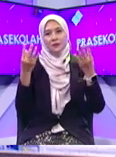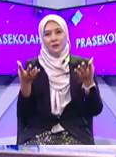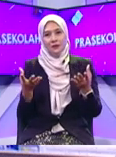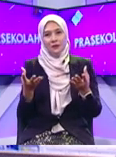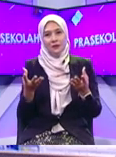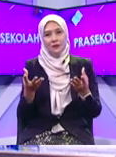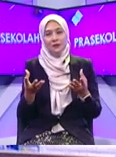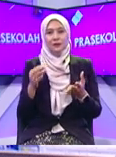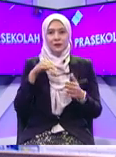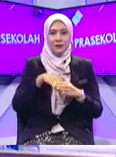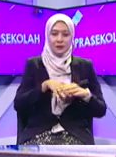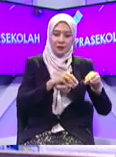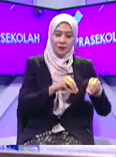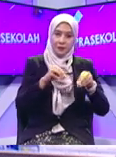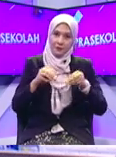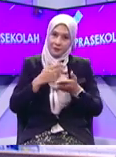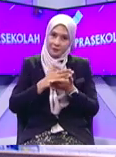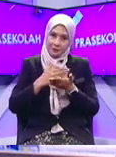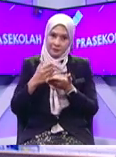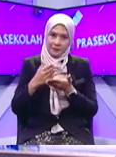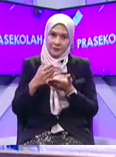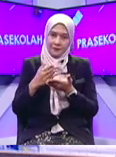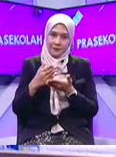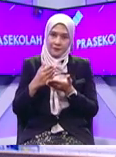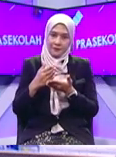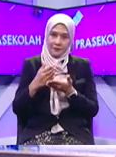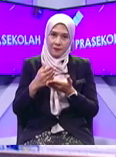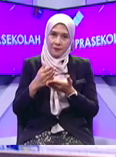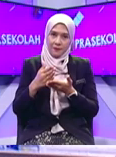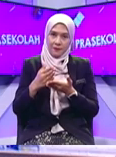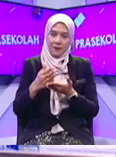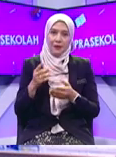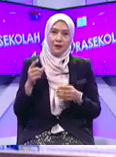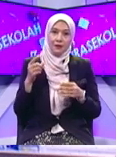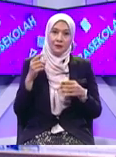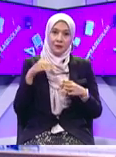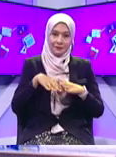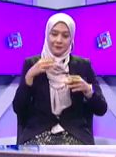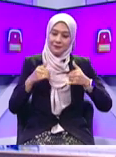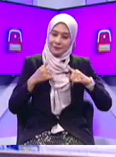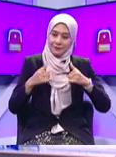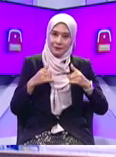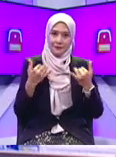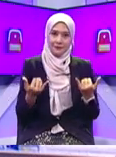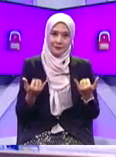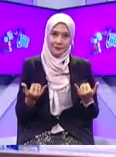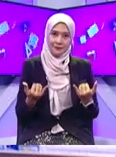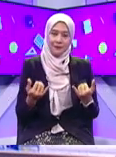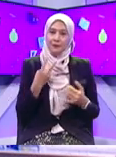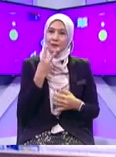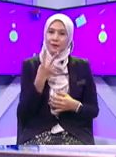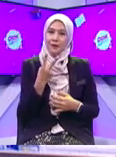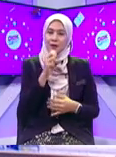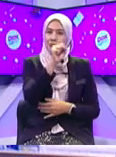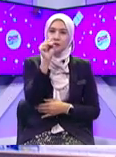operasi tolak pula oke dalam permainan segmen kali ini juga kita akan tengok